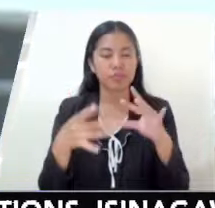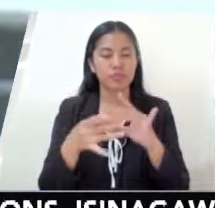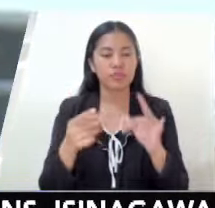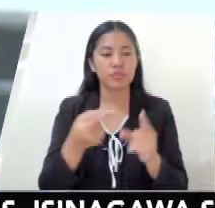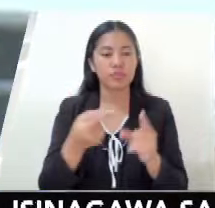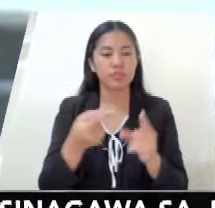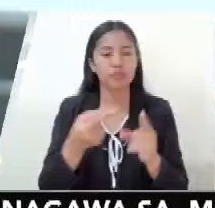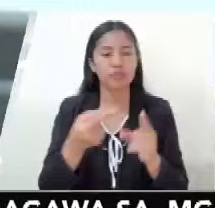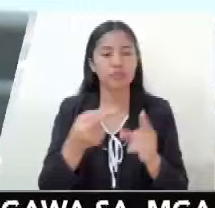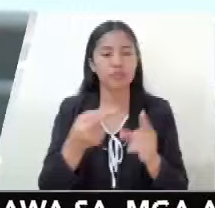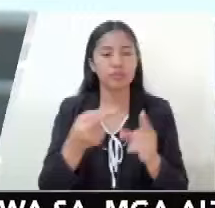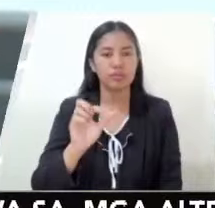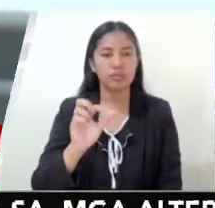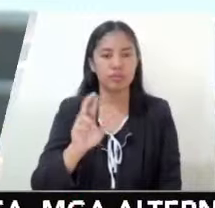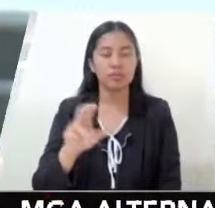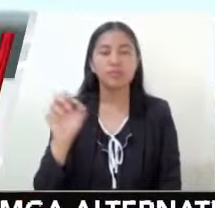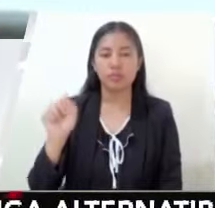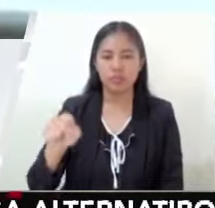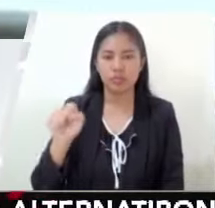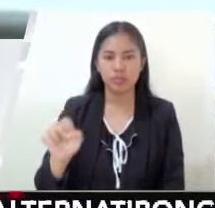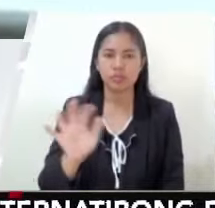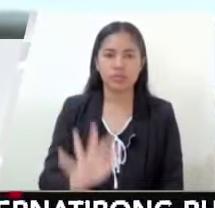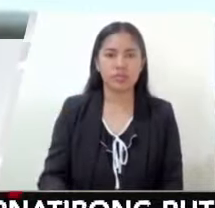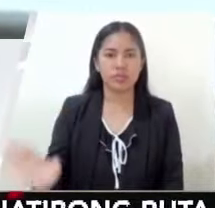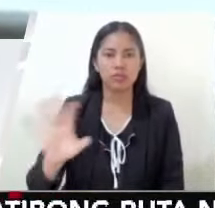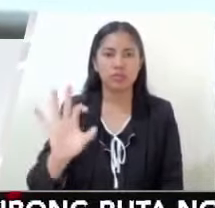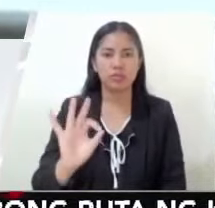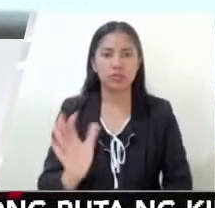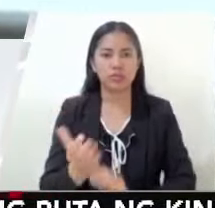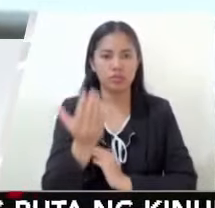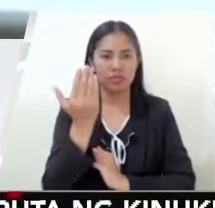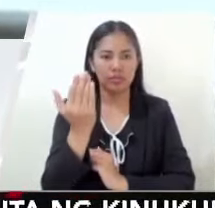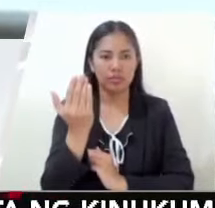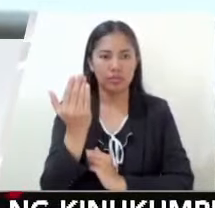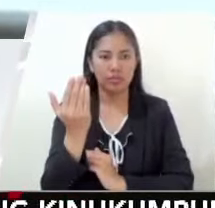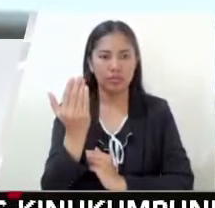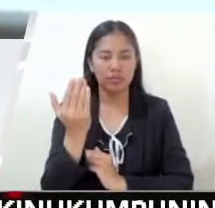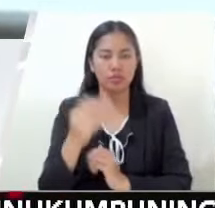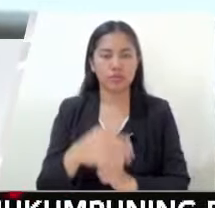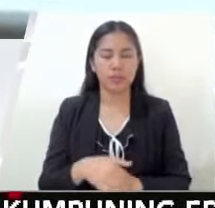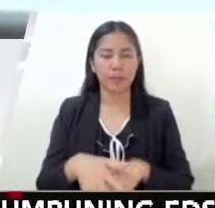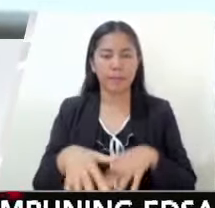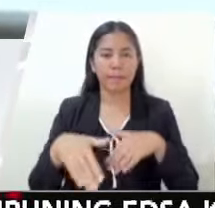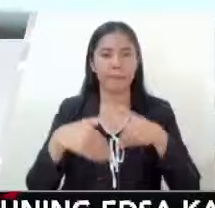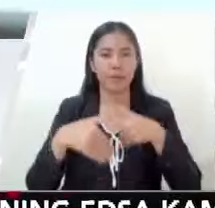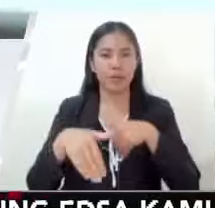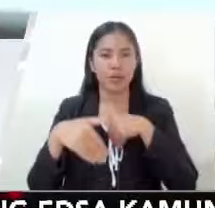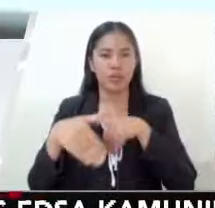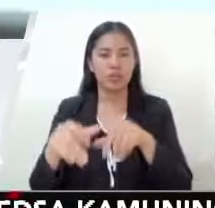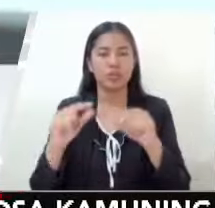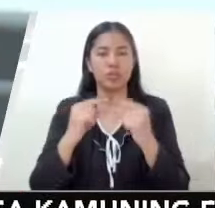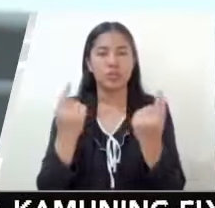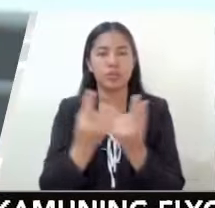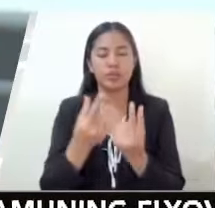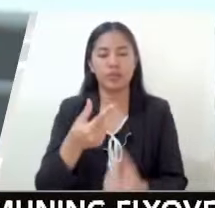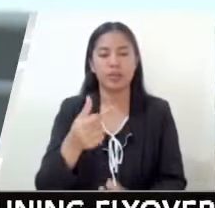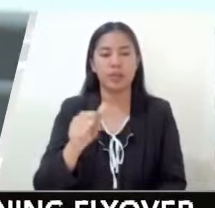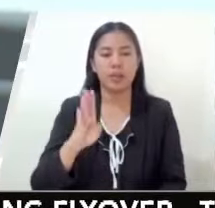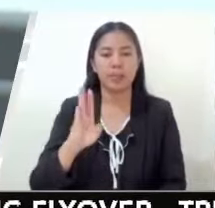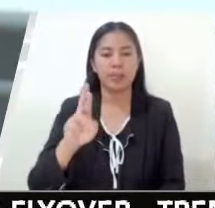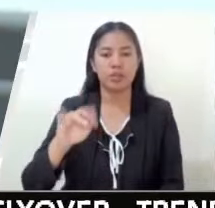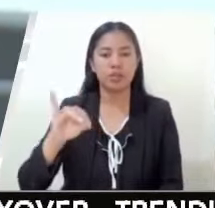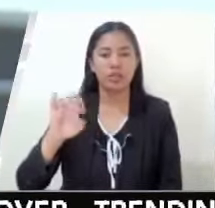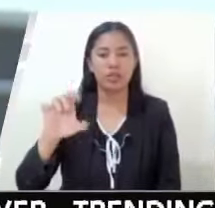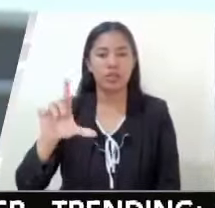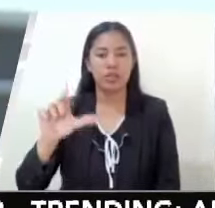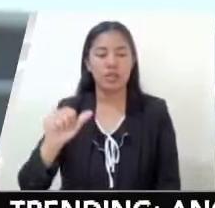Yes, Connie, pasado alas 9 nga ng umaga nang magmarcha ang grupo ng Gabriela dito sa may kaabaan ng Rojas Boulevard. Target